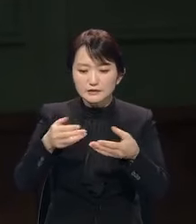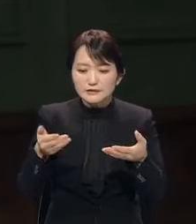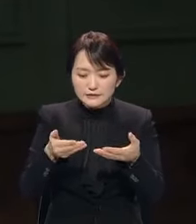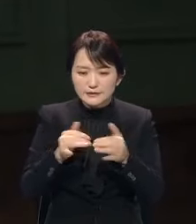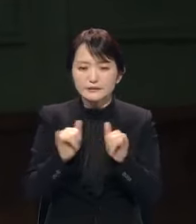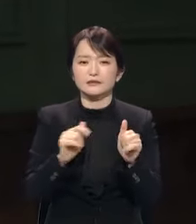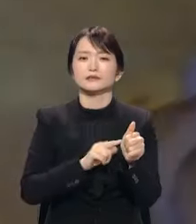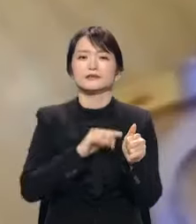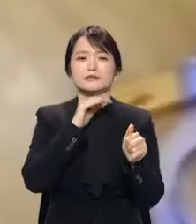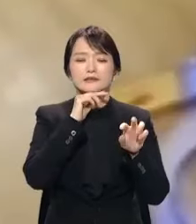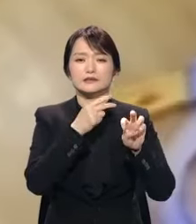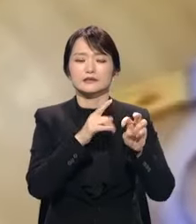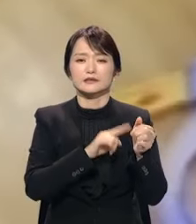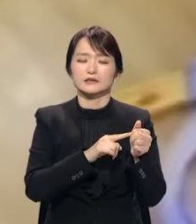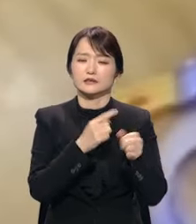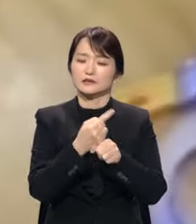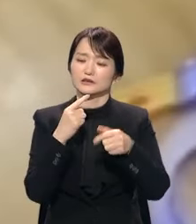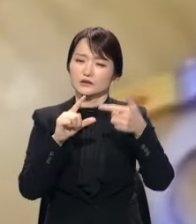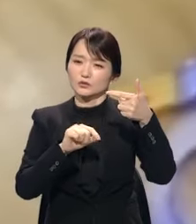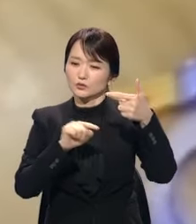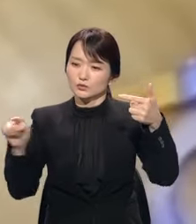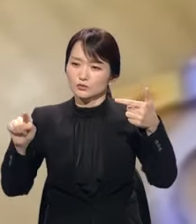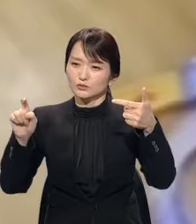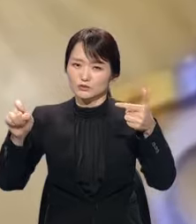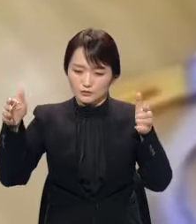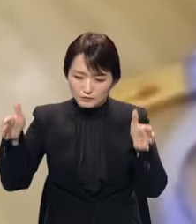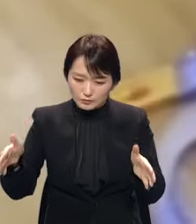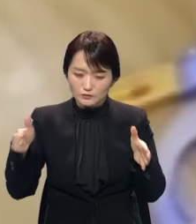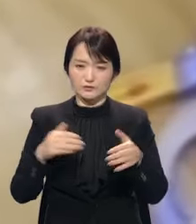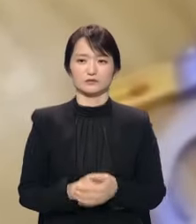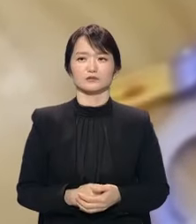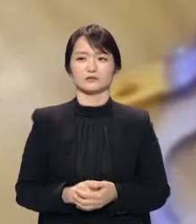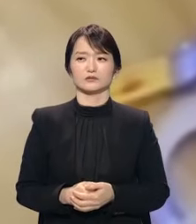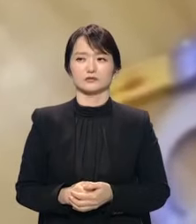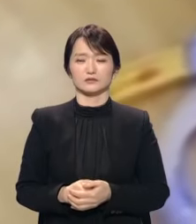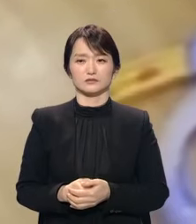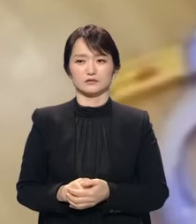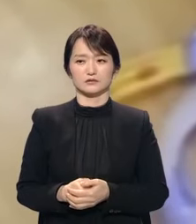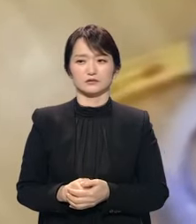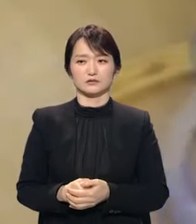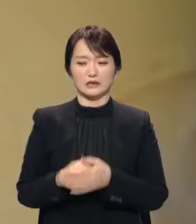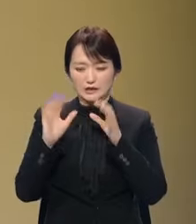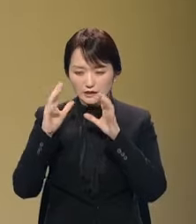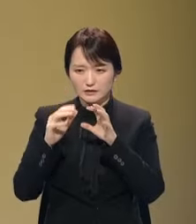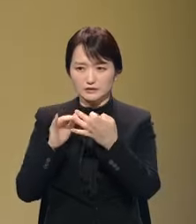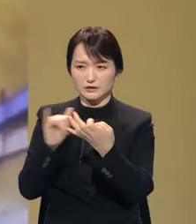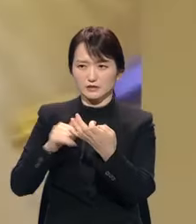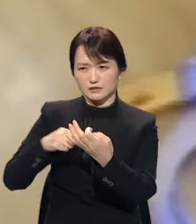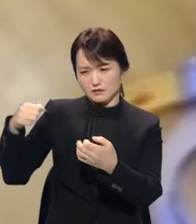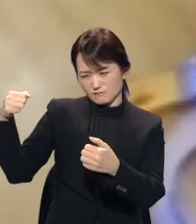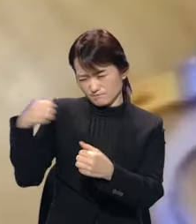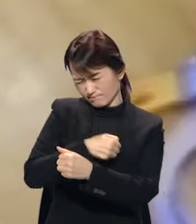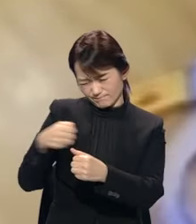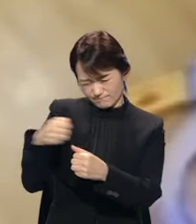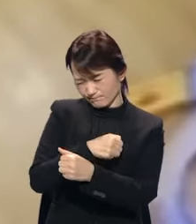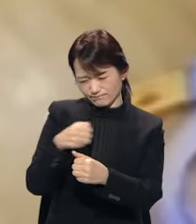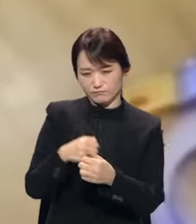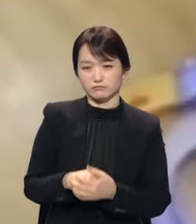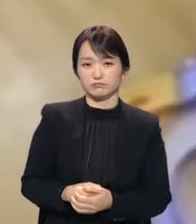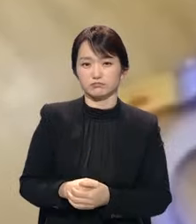지난해 6월부터 10월까지 이 센터에 다니는 원생 14명을 여러 차례 폭행한 혐의로 현재 수사를 받고 있습니다. 폭행을